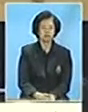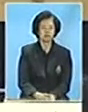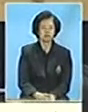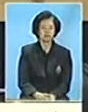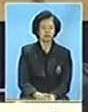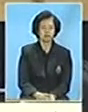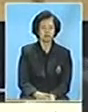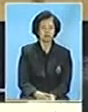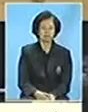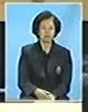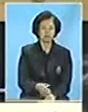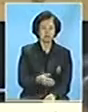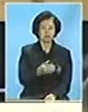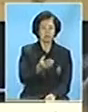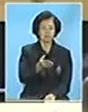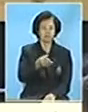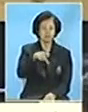ท่านประดิษฐ์ค่ะเชิญค่ะ